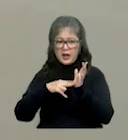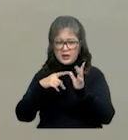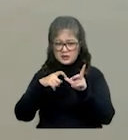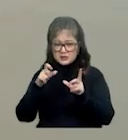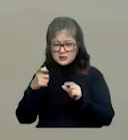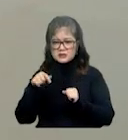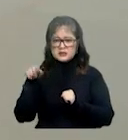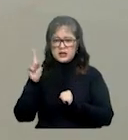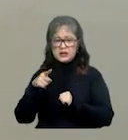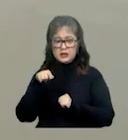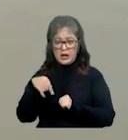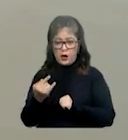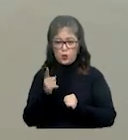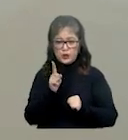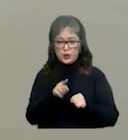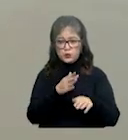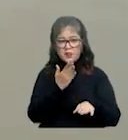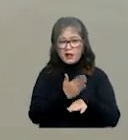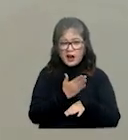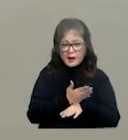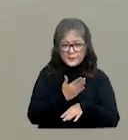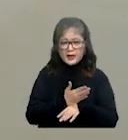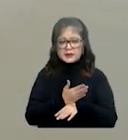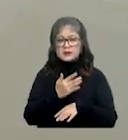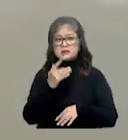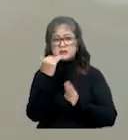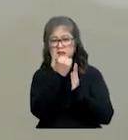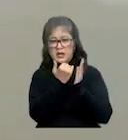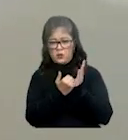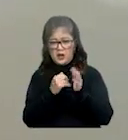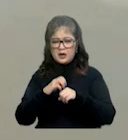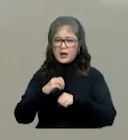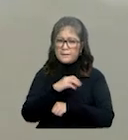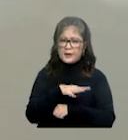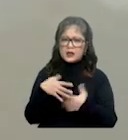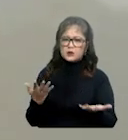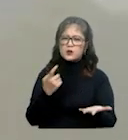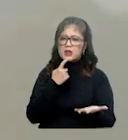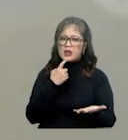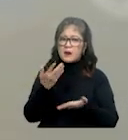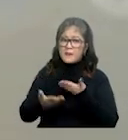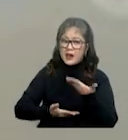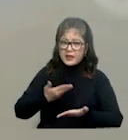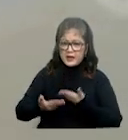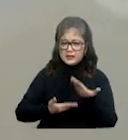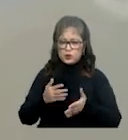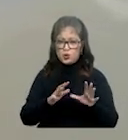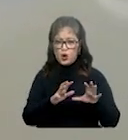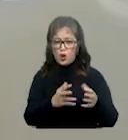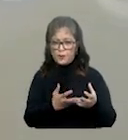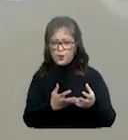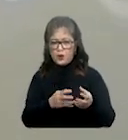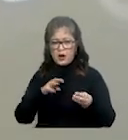akibat keterlambatan ini maka akan berdampak pada soal pelayanan terhadap jamaah haji baik yang ada